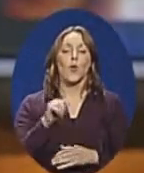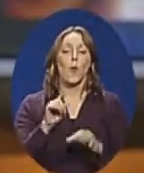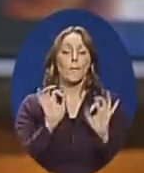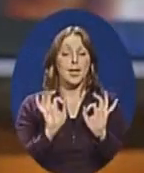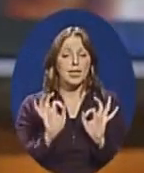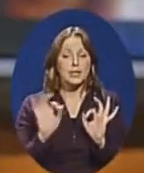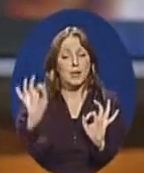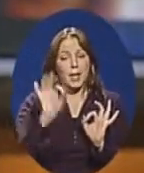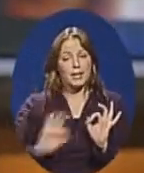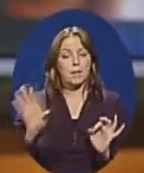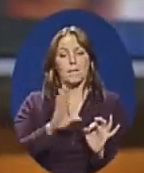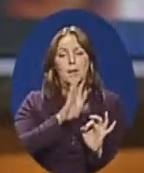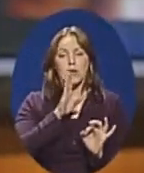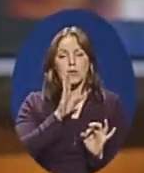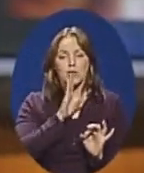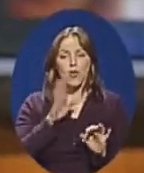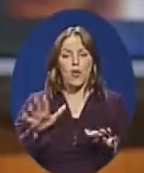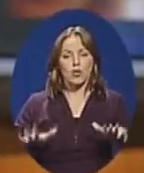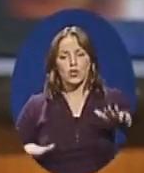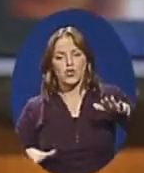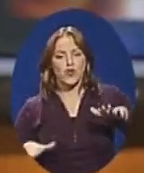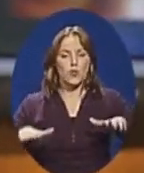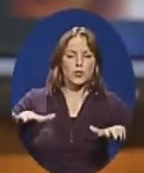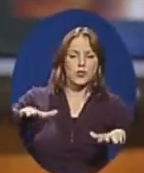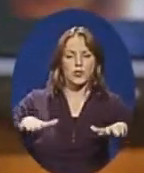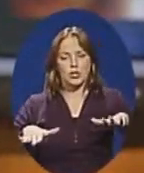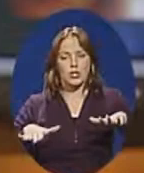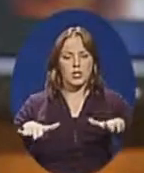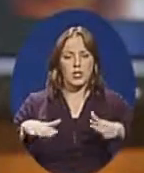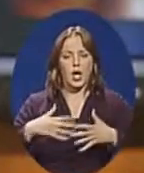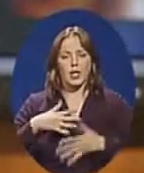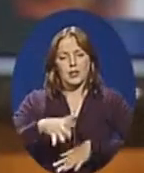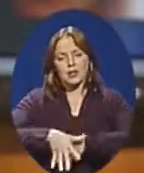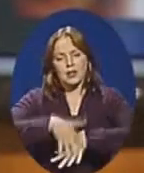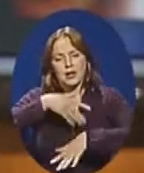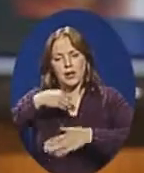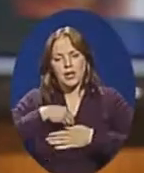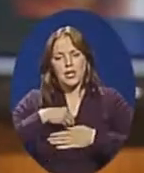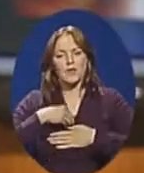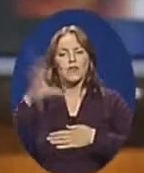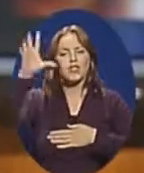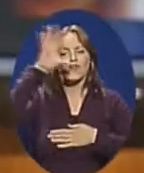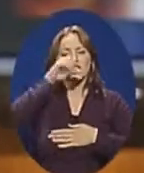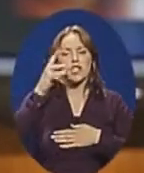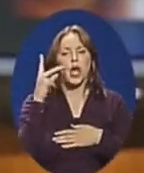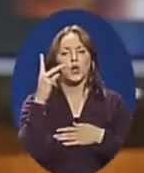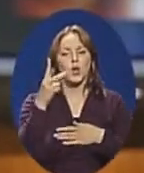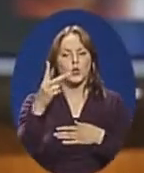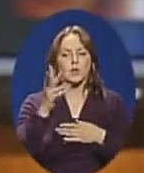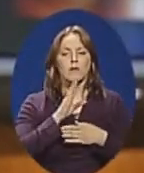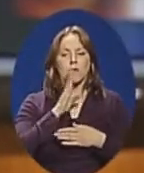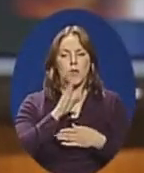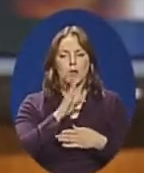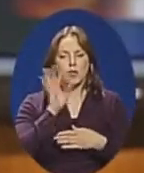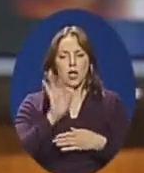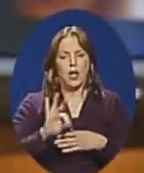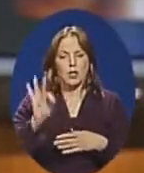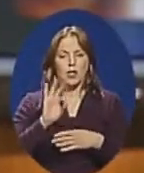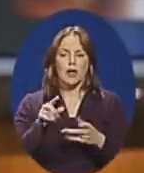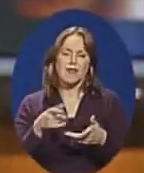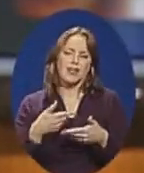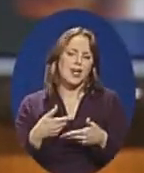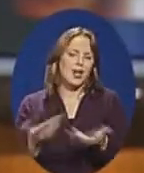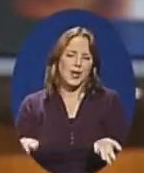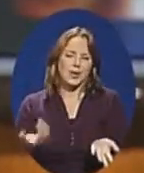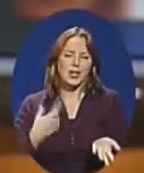הוא בעצם עדיין יש לו בעיות של בלנס, של שיווי משקל, ויסות רגשי, בעיות בתפיסה חזותית, אבל זה